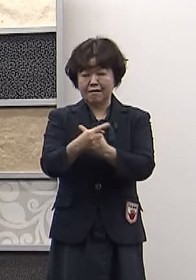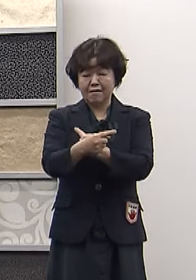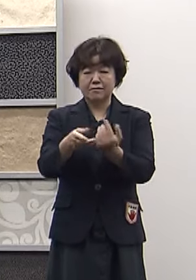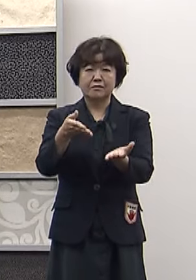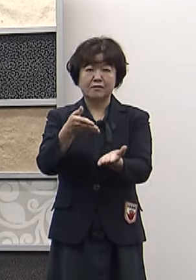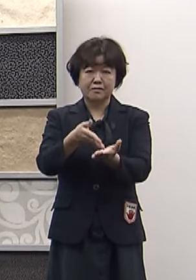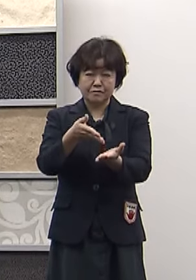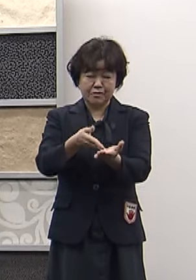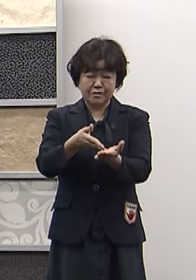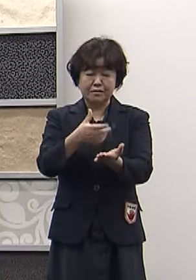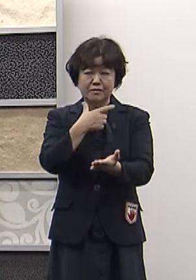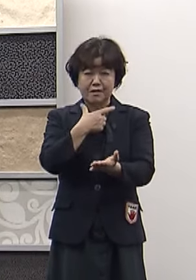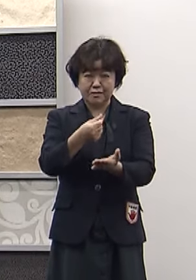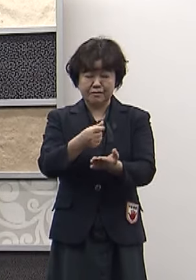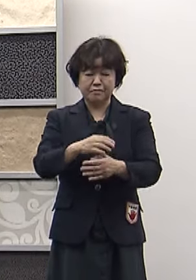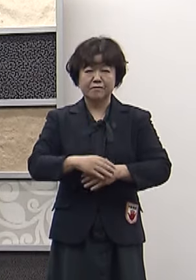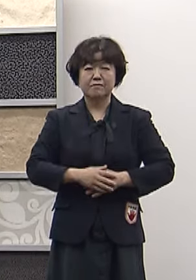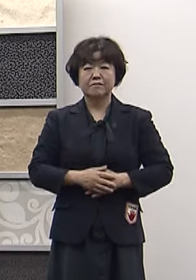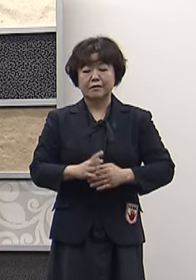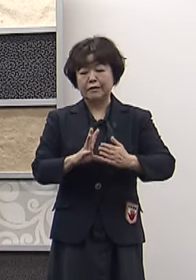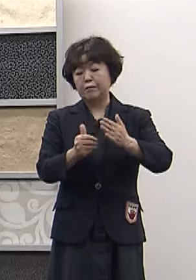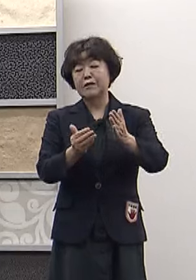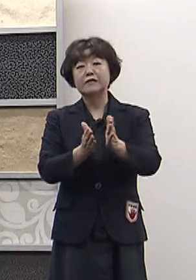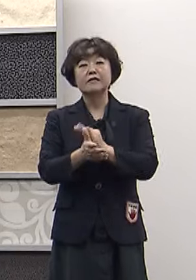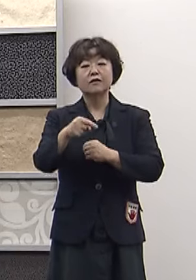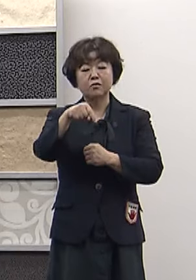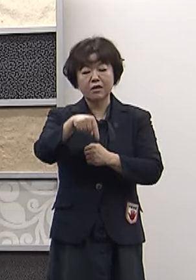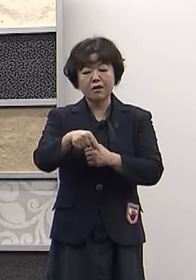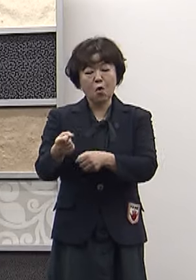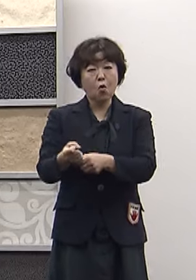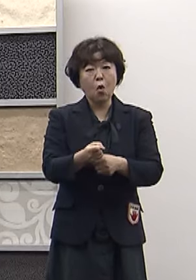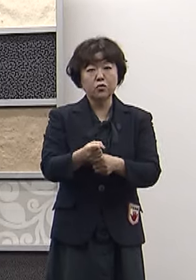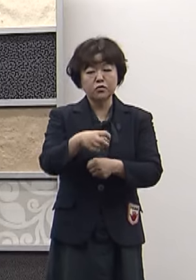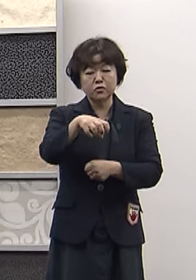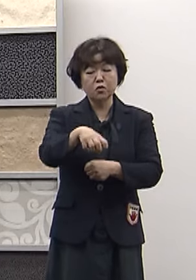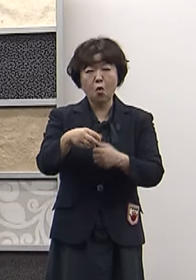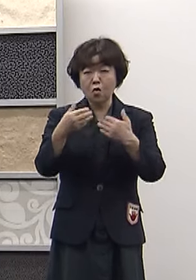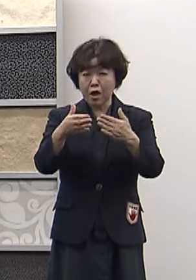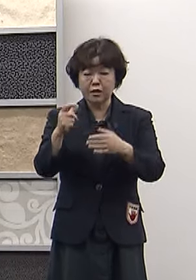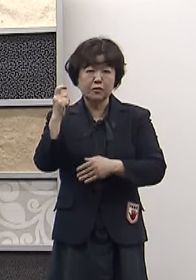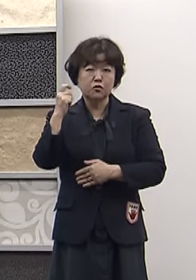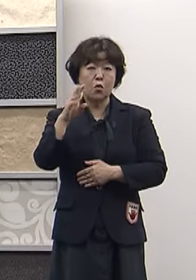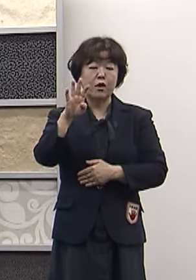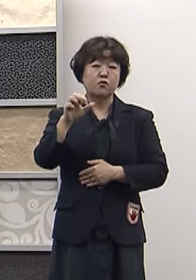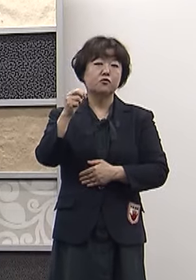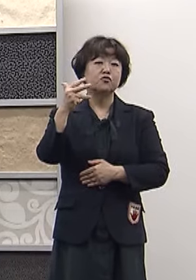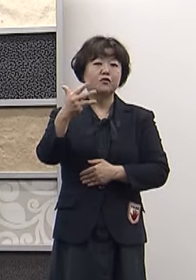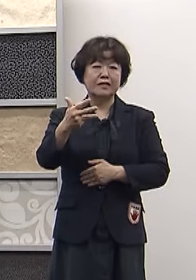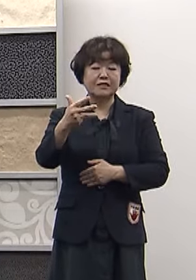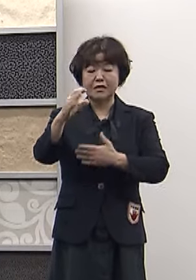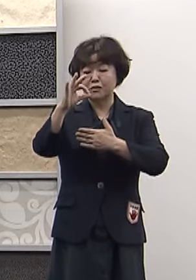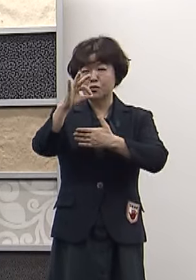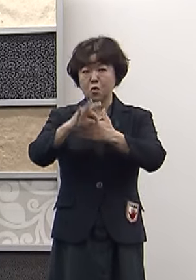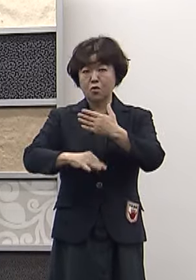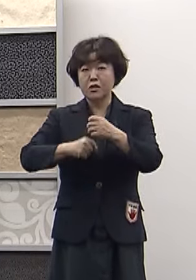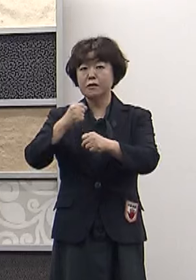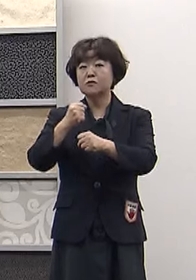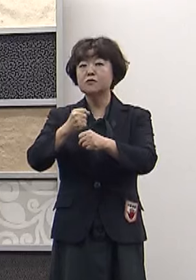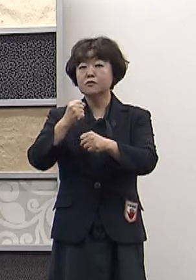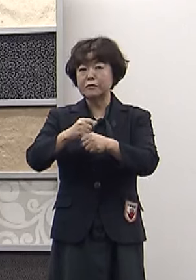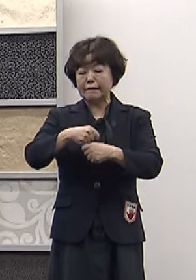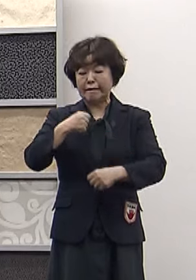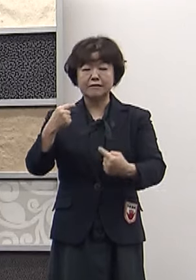。本県におきますゴルフ場開発ですが、昭和48年に条例を制定し、造成事業の適正